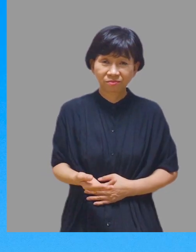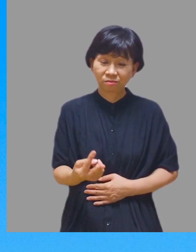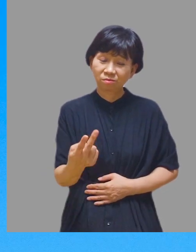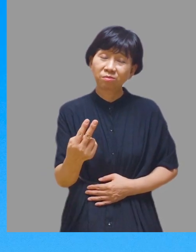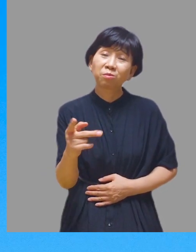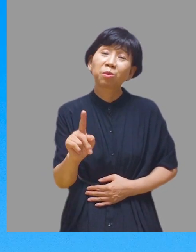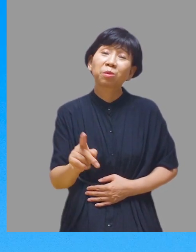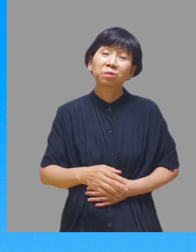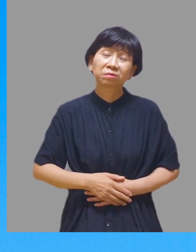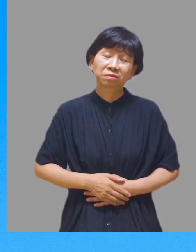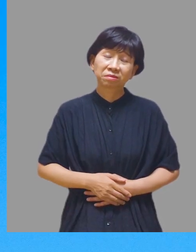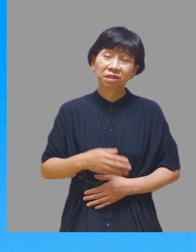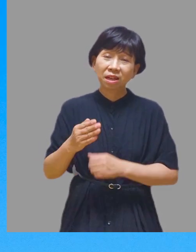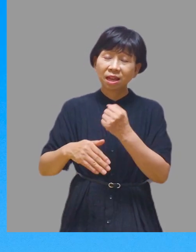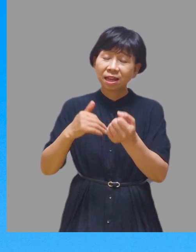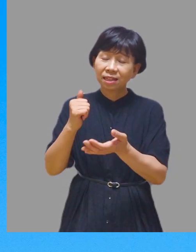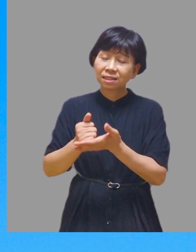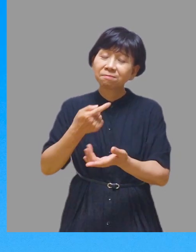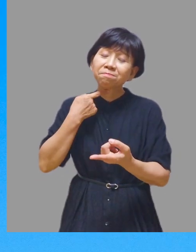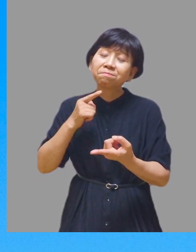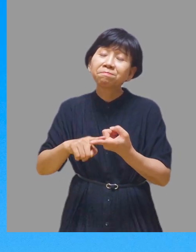하나님이 찾으시는 분들은요,